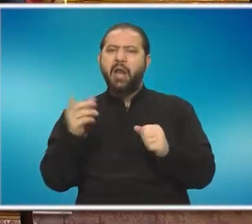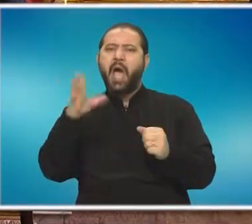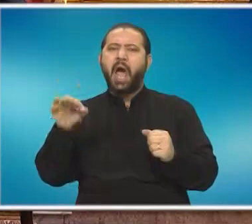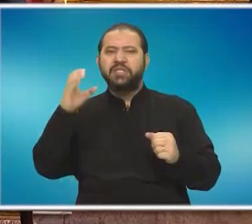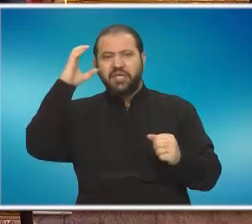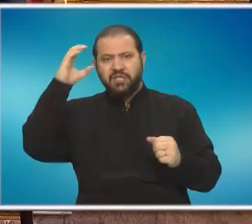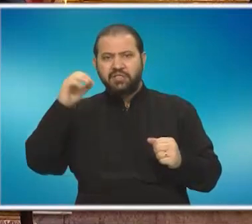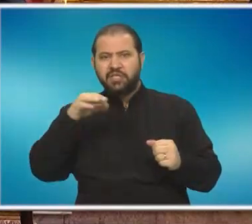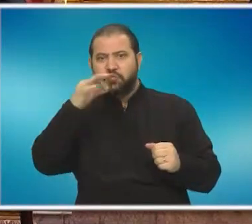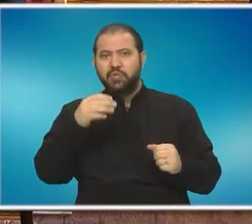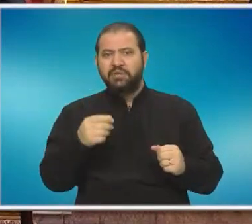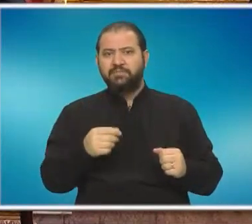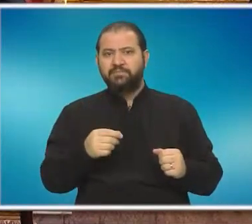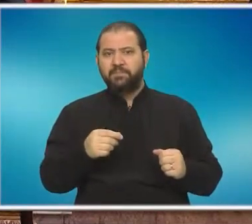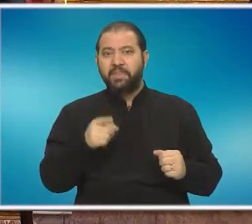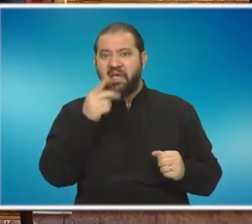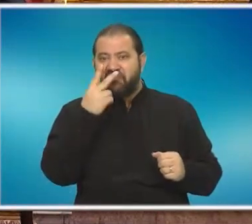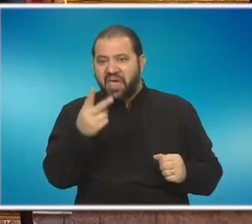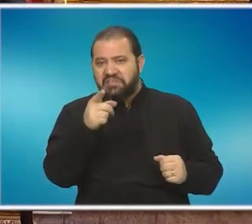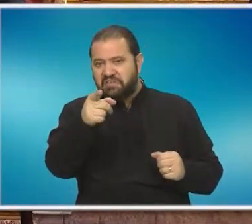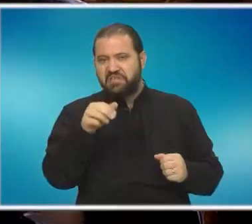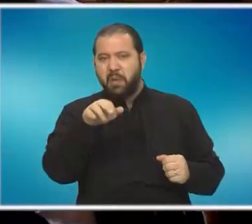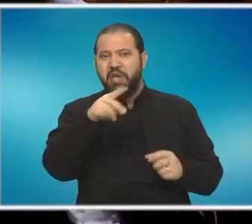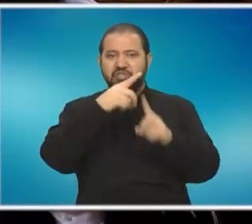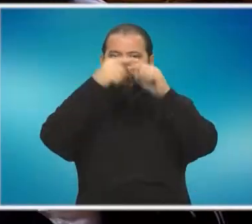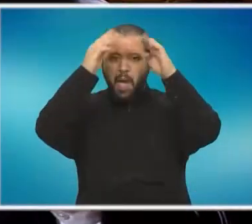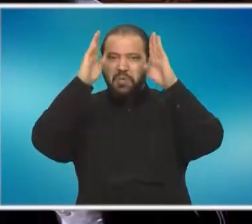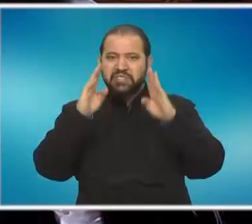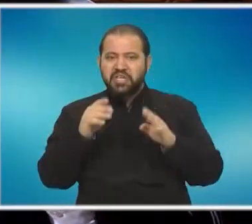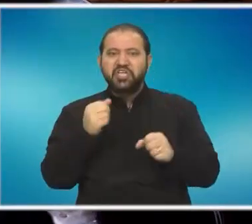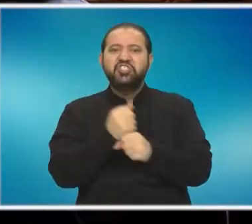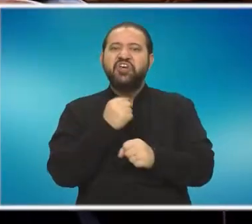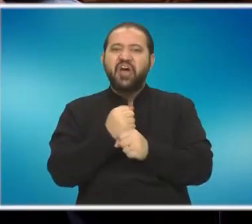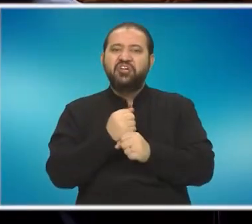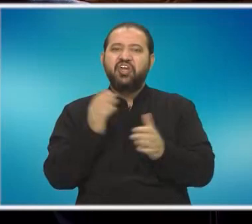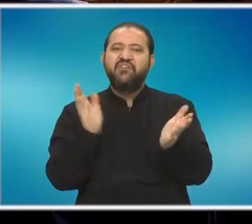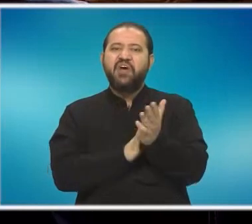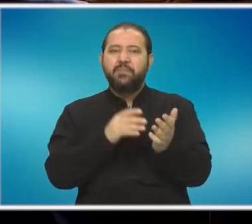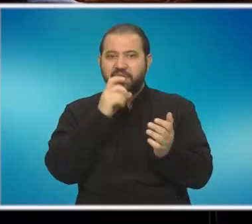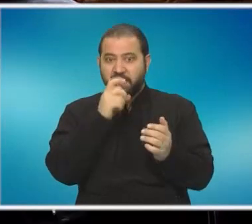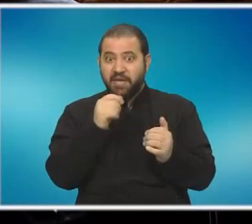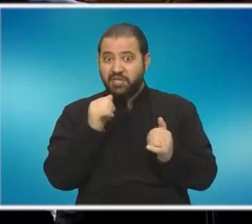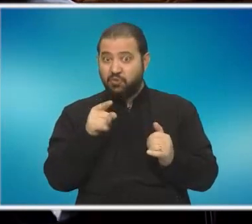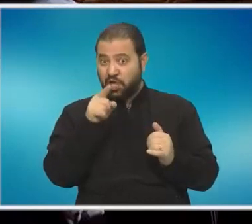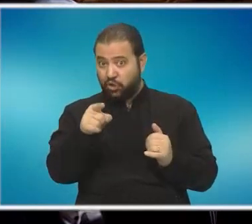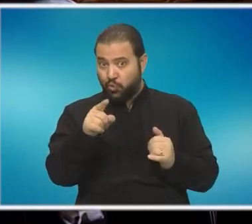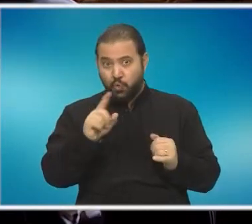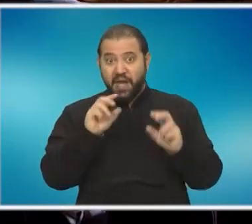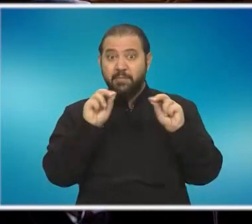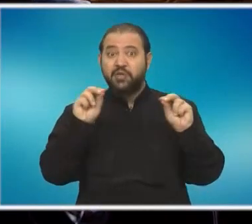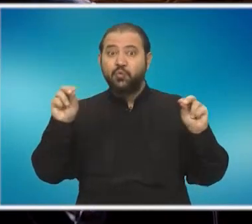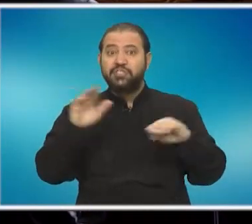biserică? Ăsta e efectul. Și atunci tu faci o defavoare ție însuți sau